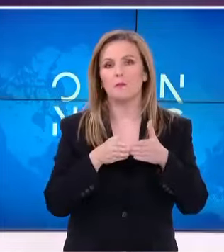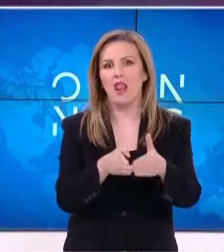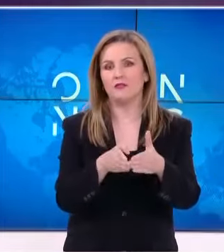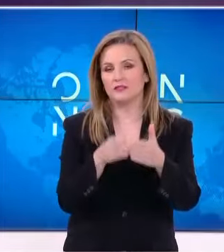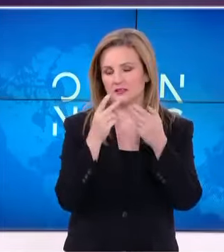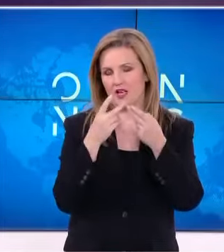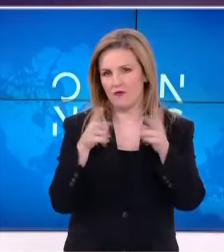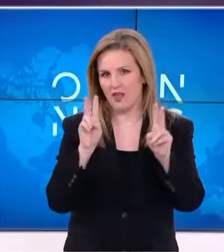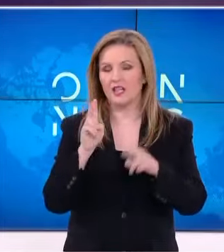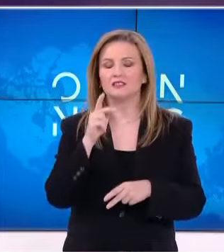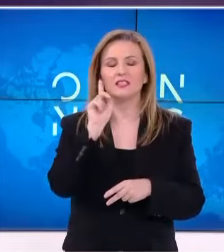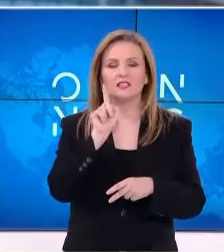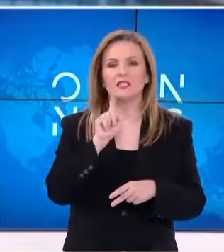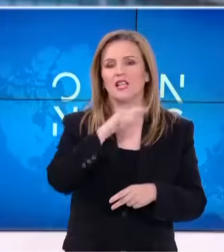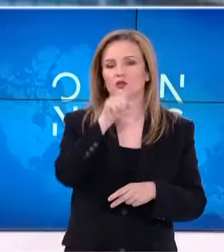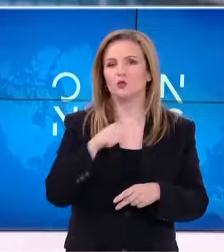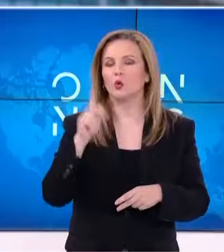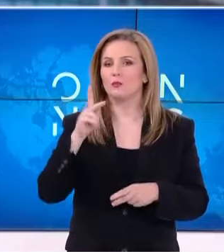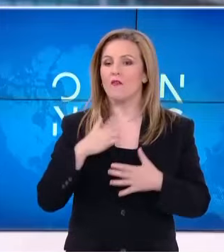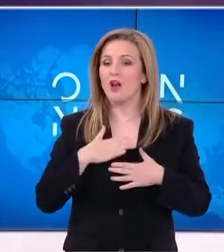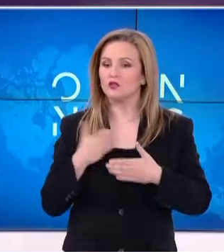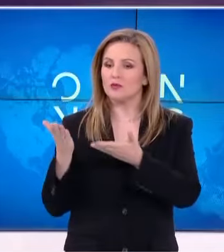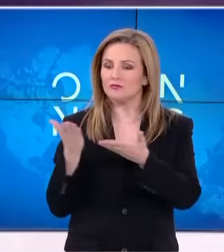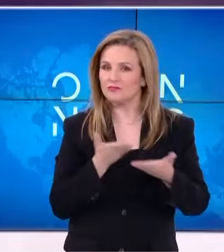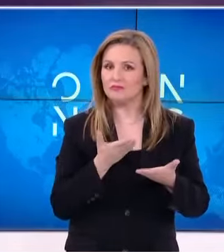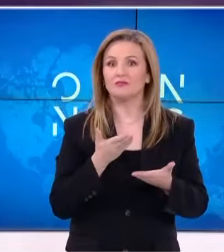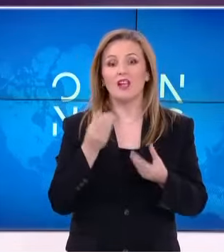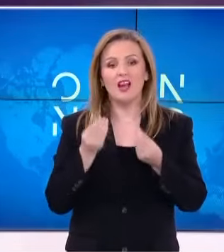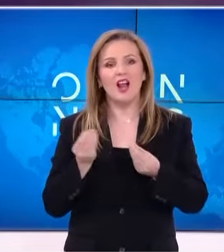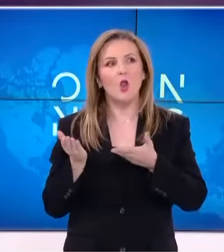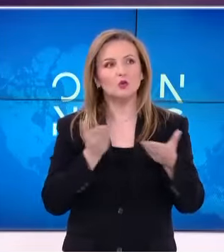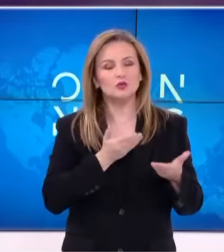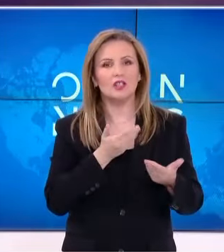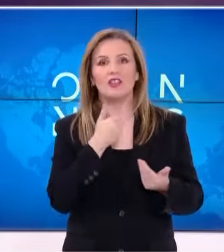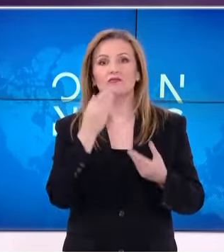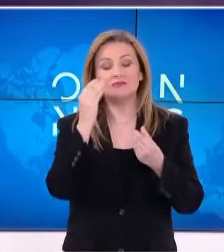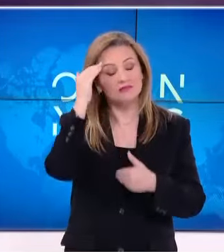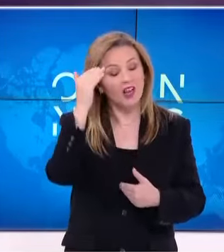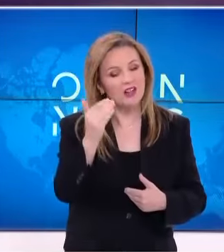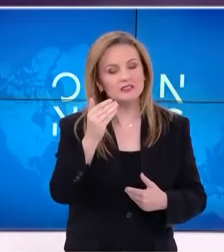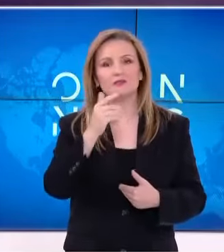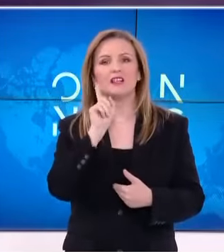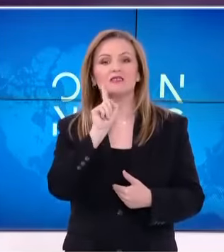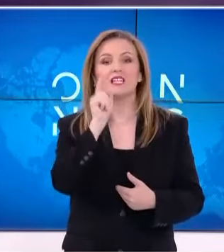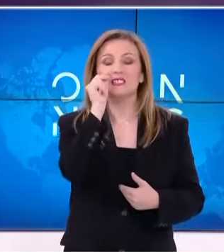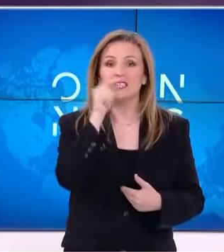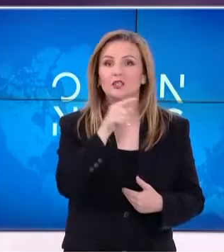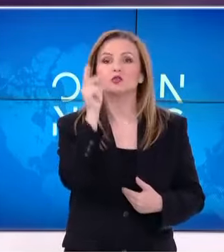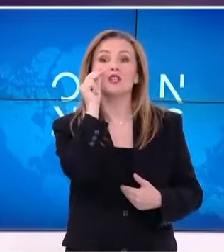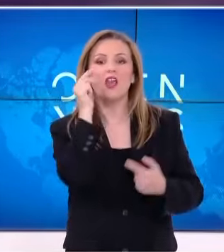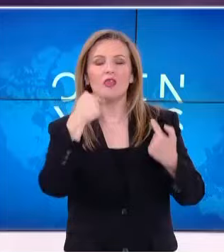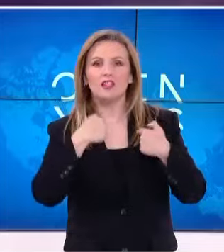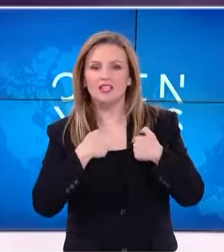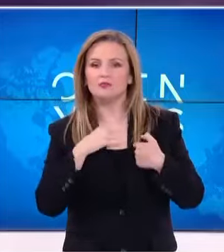καλώς ήρθατε και ευχαριστούμε πολύ για την αποδοχή της πρόσκλησης καλώ σας βρήκα κυρία αντωνοπούλου καλησπέρα στους ακροατές και τους τηλεθεατές